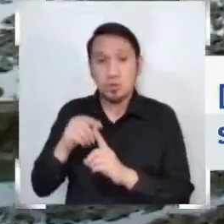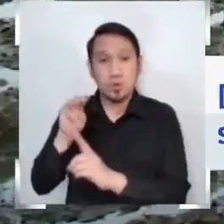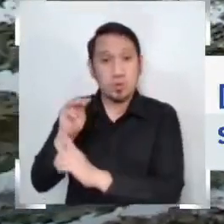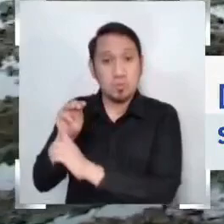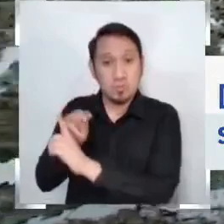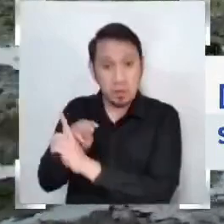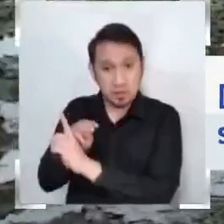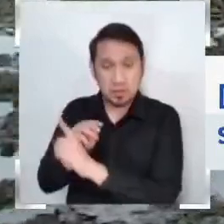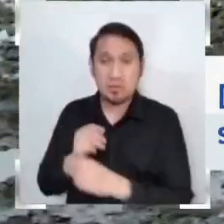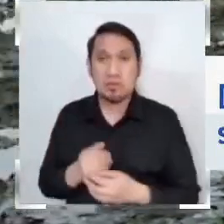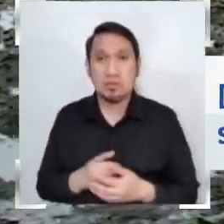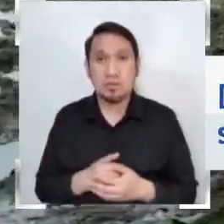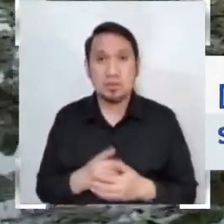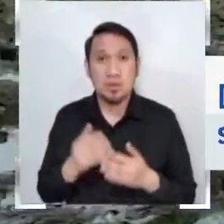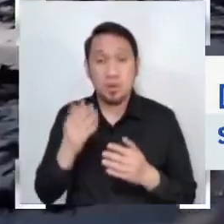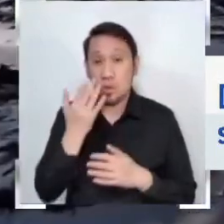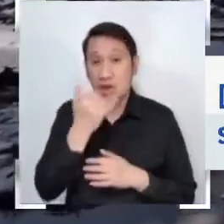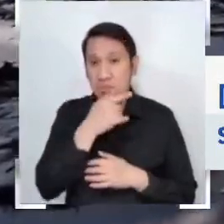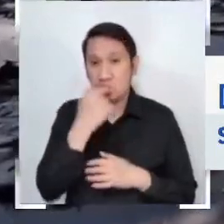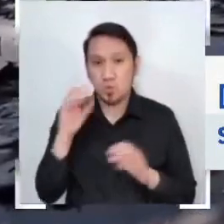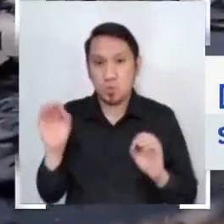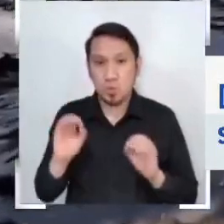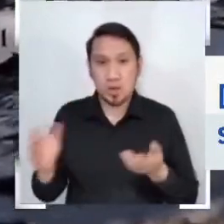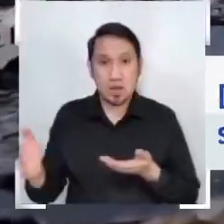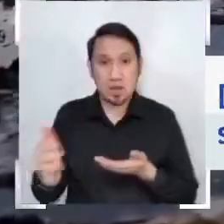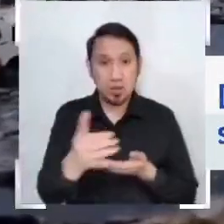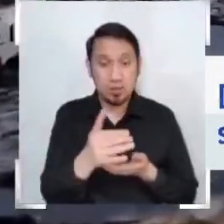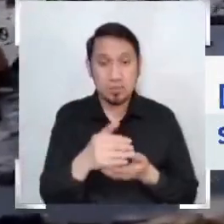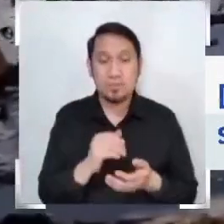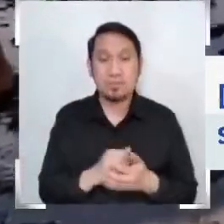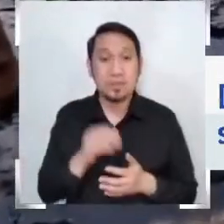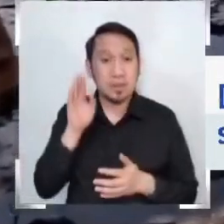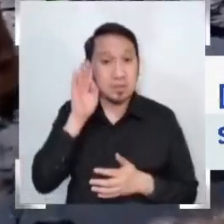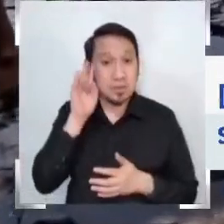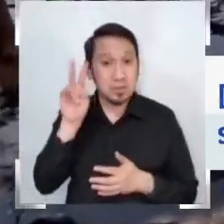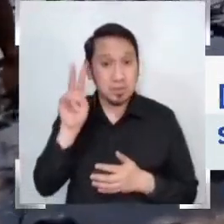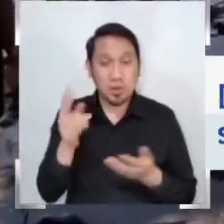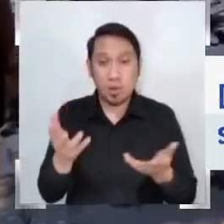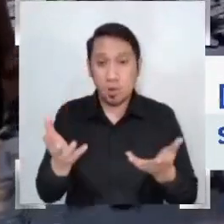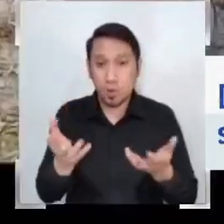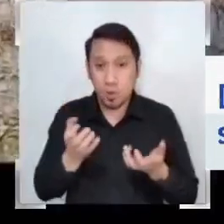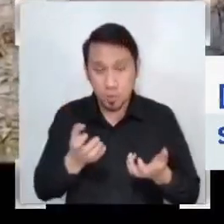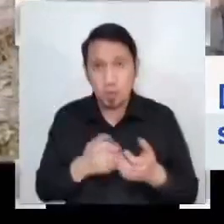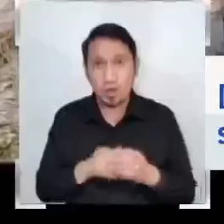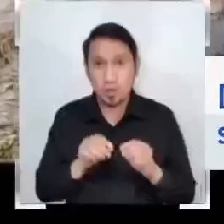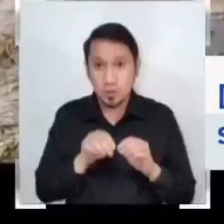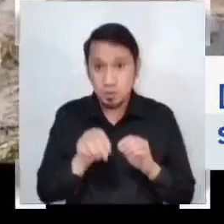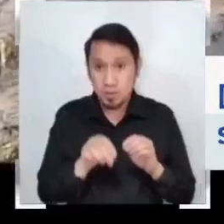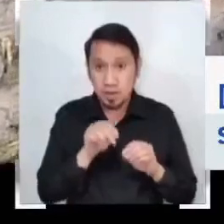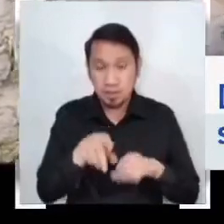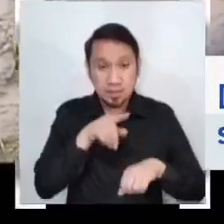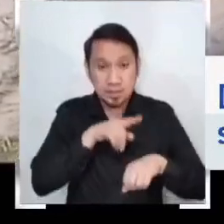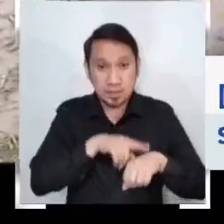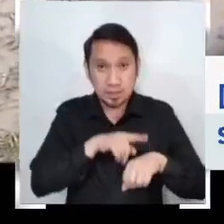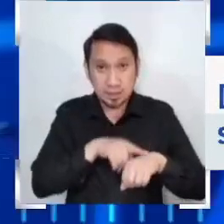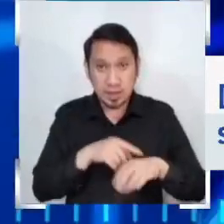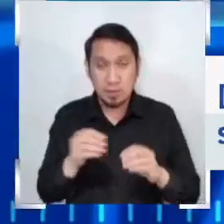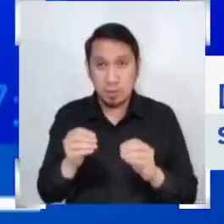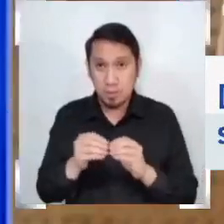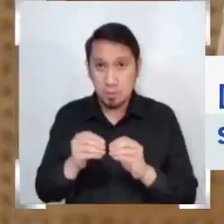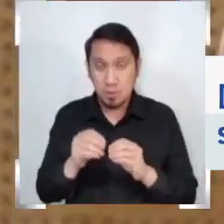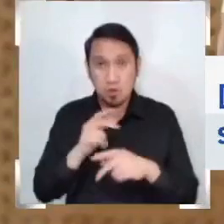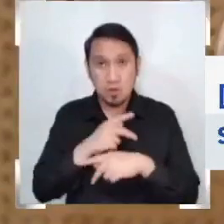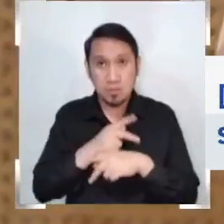itinuturing na lean months dahil walang anihan. Ang gusto ni Pangulong Bongbong Marcos, habulin ang planting season para mapataas ang